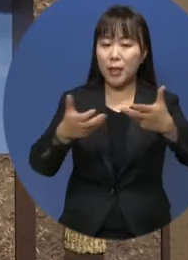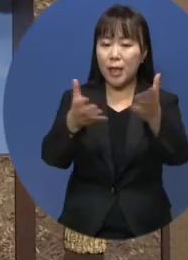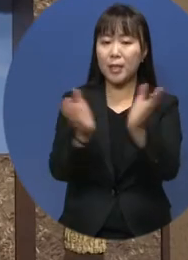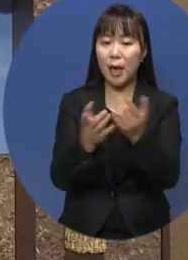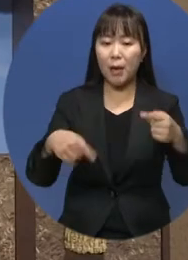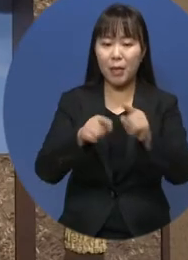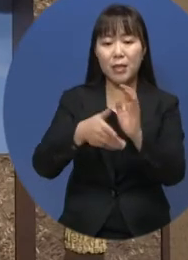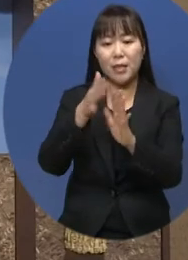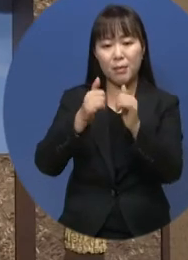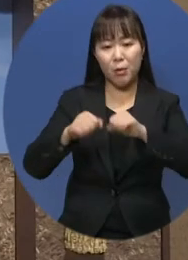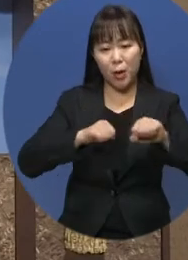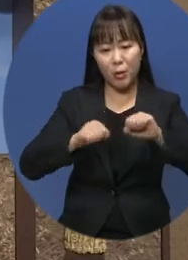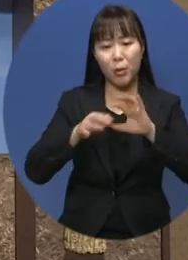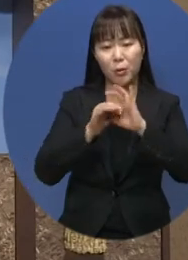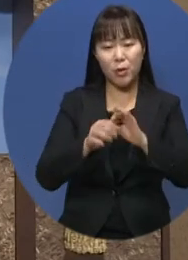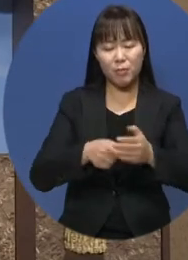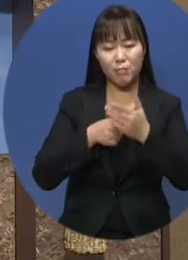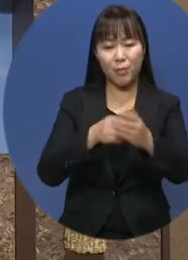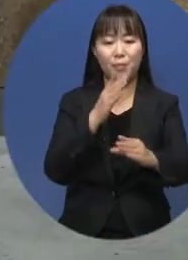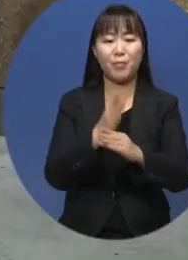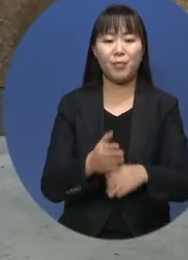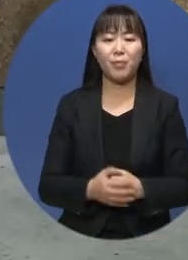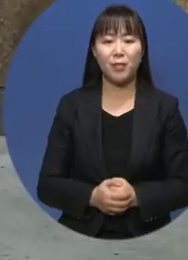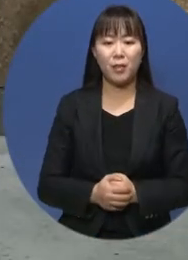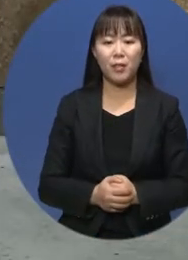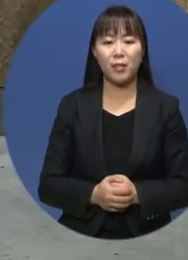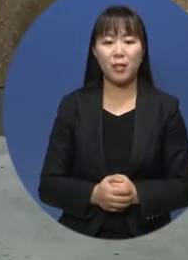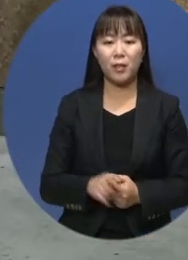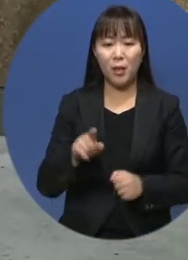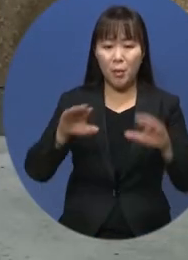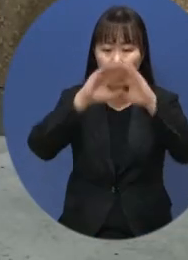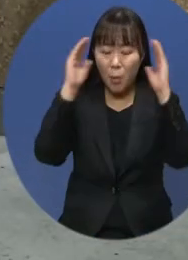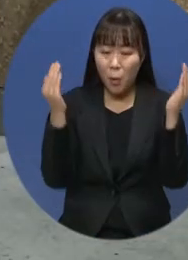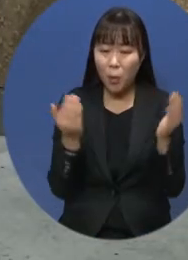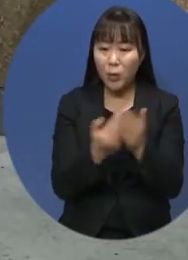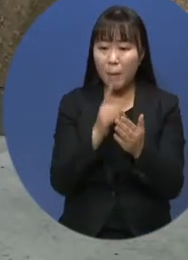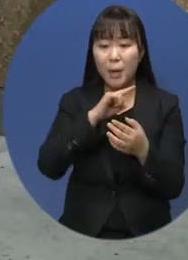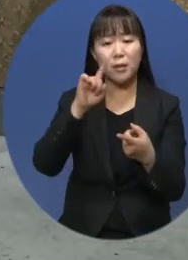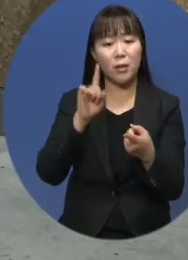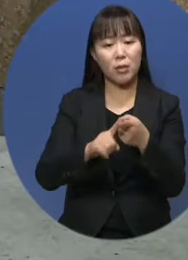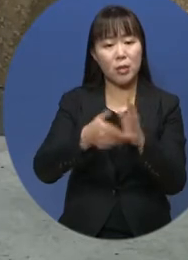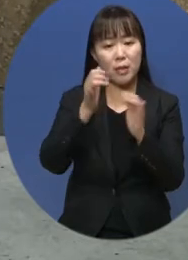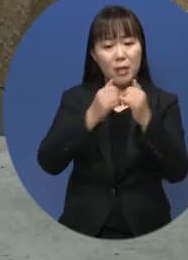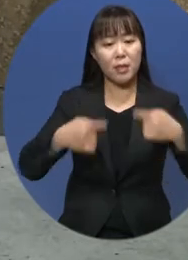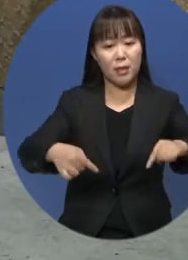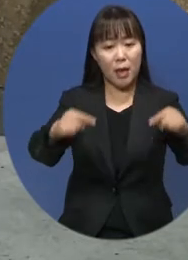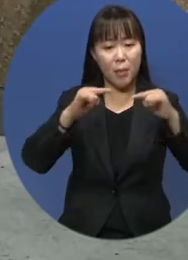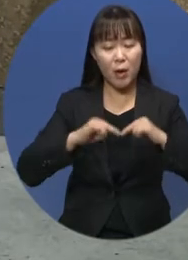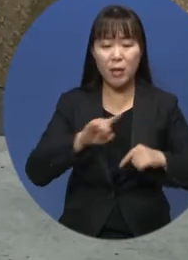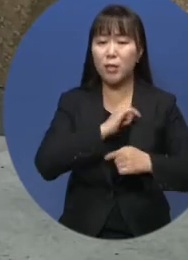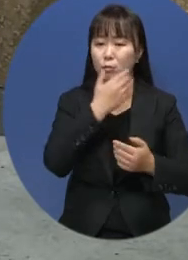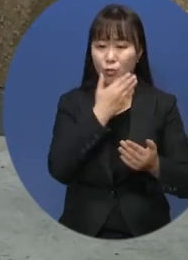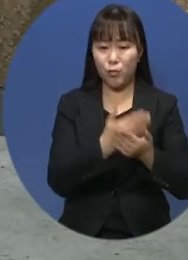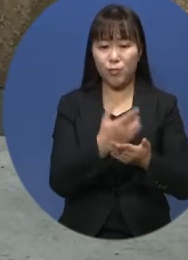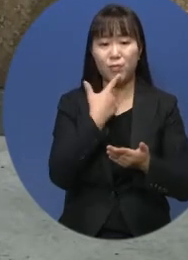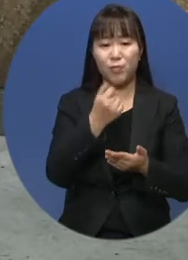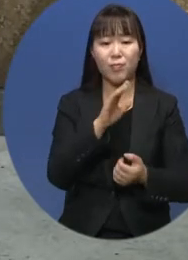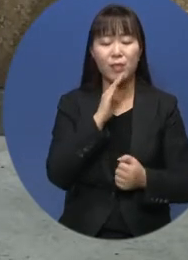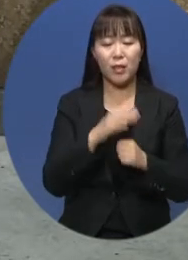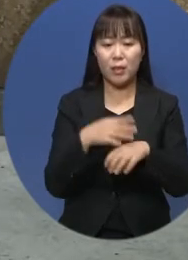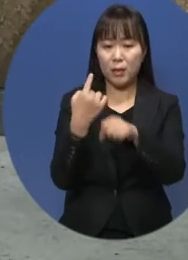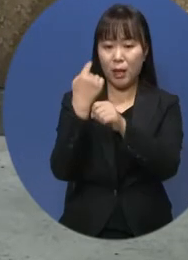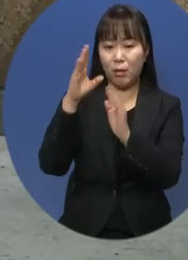시민 운동을 통해서 전개하고 있어 아 그러니까 이게 다 아 말씀하신 것처럼 시민 참여가 가장 중요한 손 이네요 그